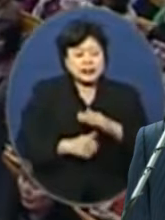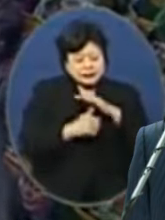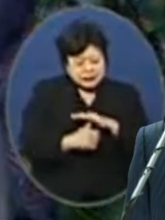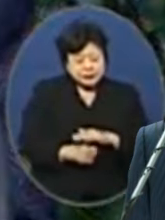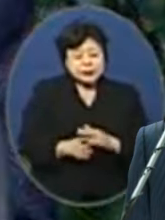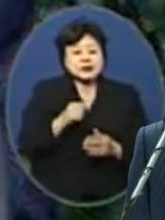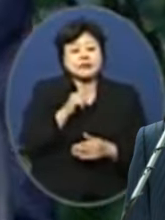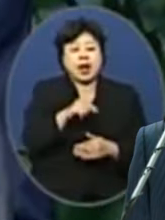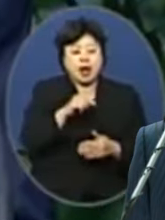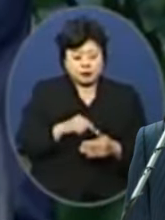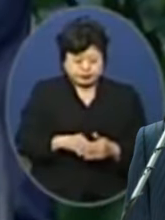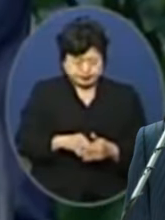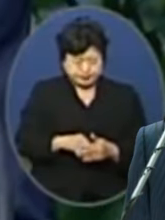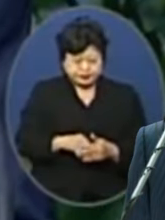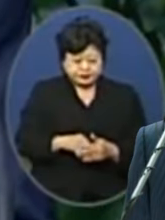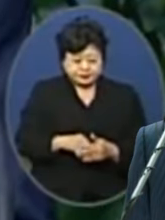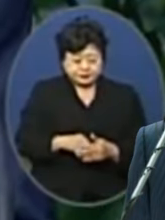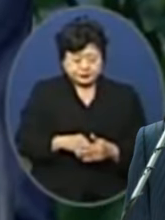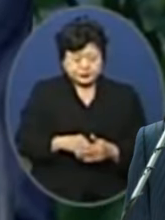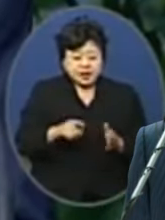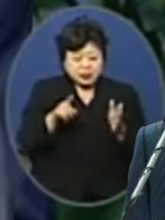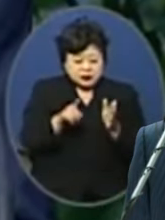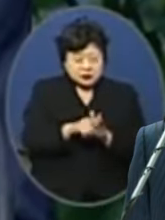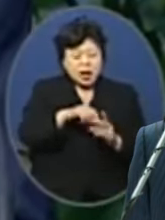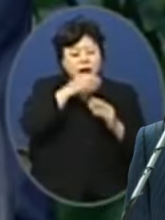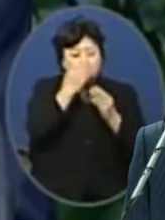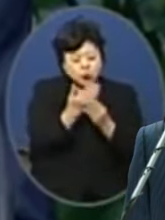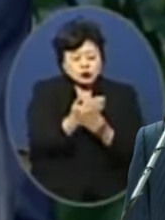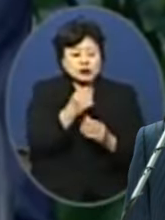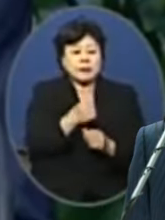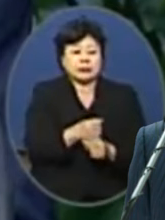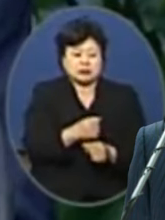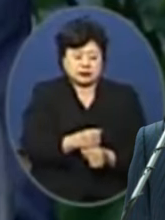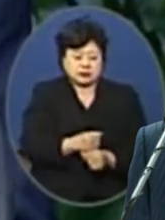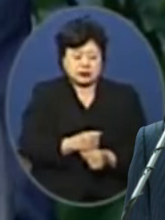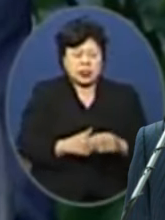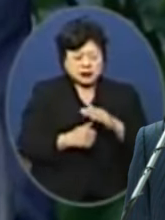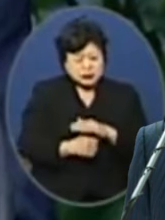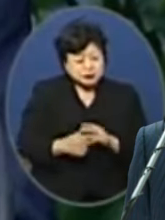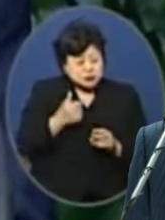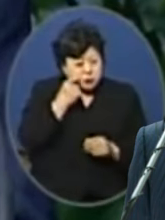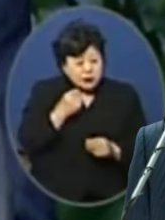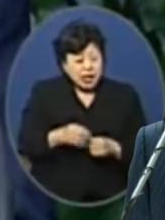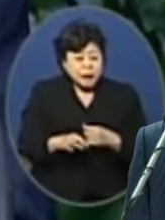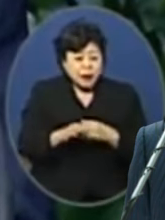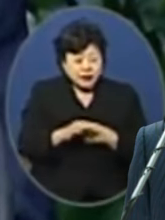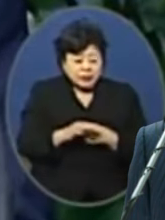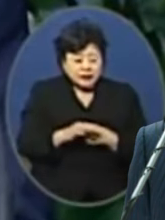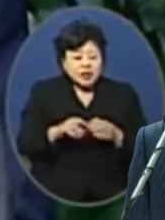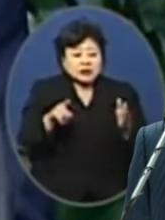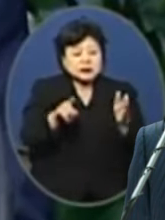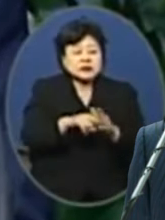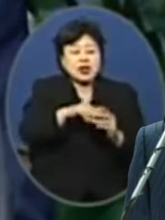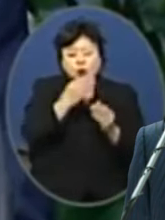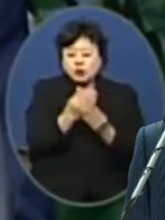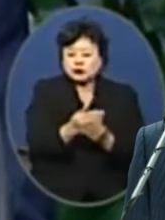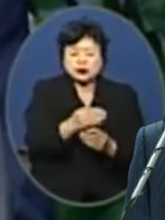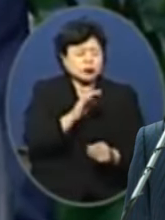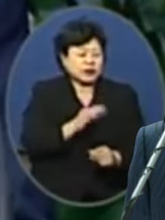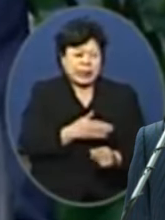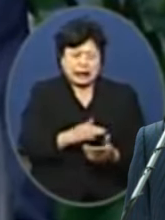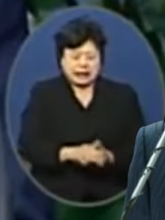마음 이것이 신앙을 온전케 하는 것입니다 참지 못하면은 신앙이 온전하게 되지